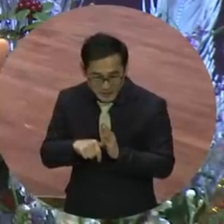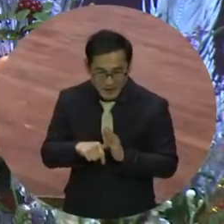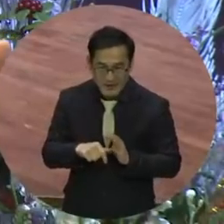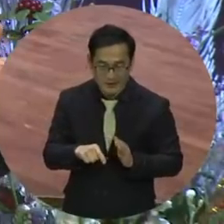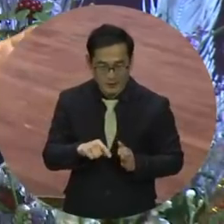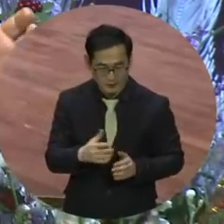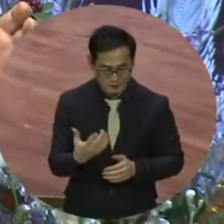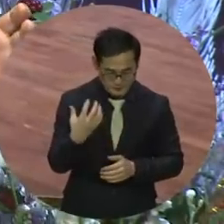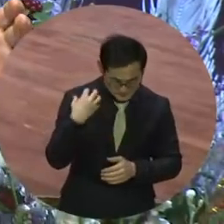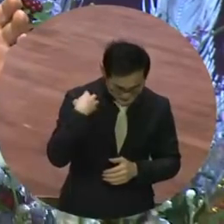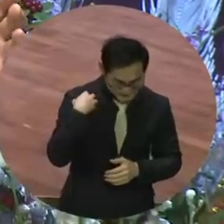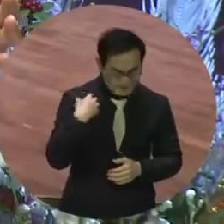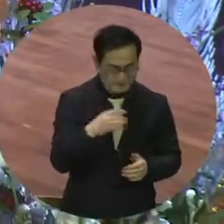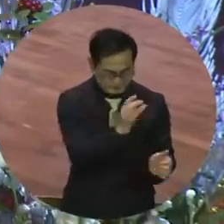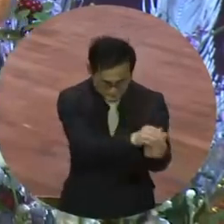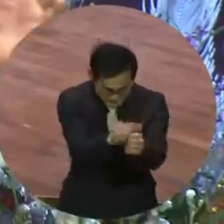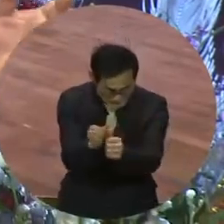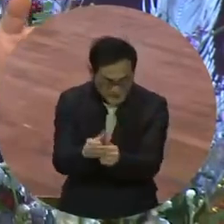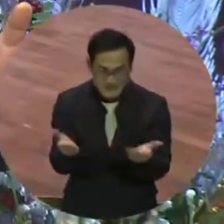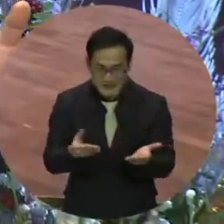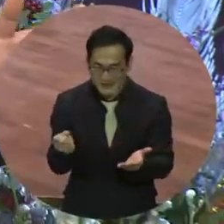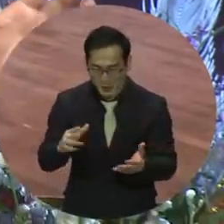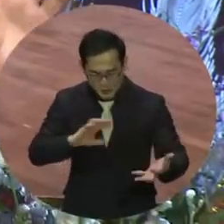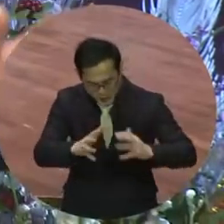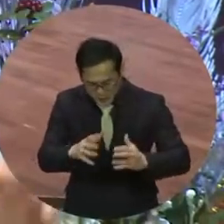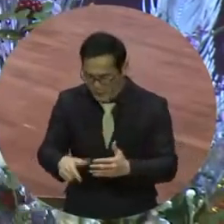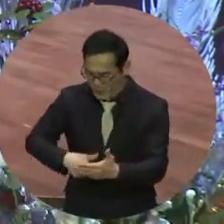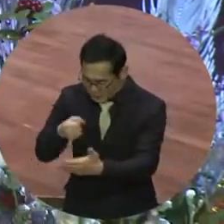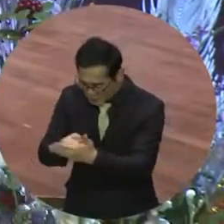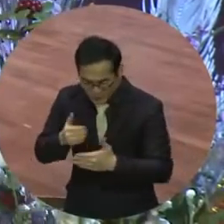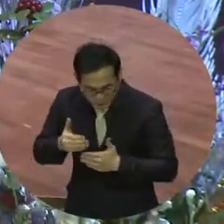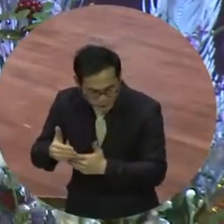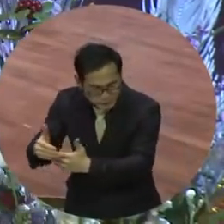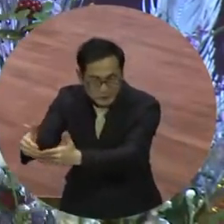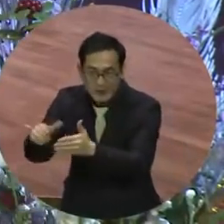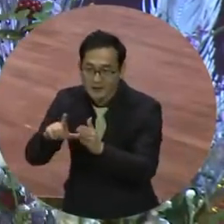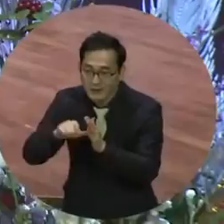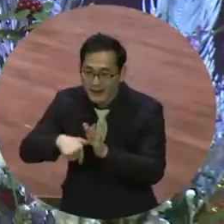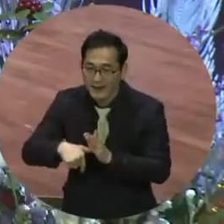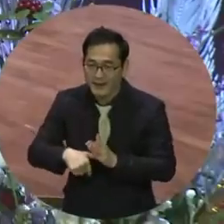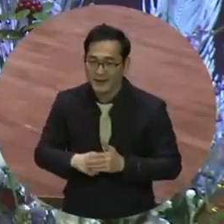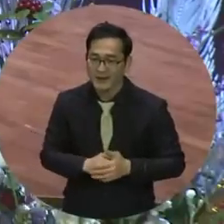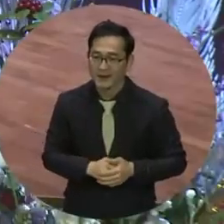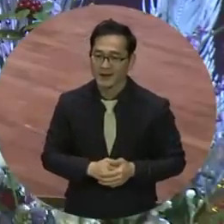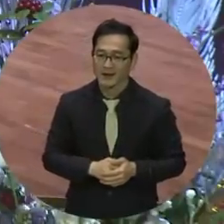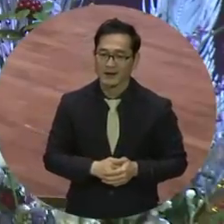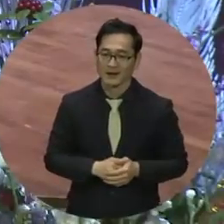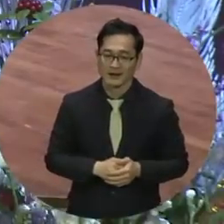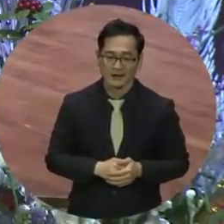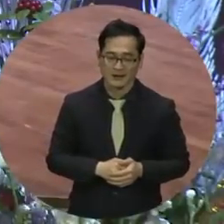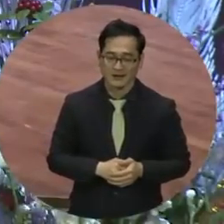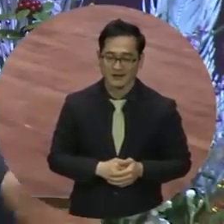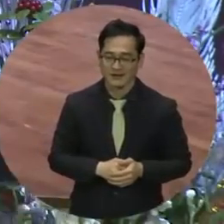대해서 우리 무슨 이 뭐든 뭐 결정하고 진행한 분이 왜 사람이 하는 일에 모순이